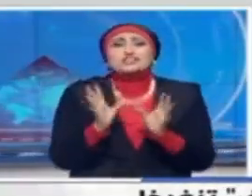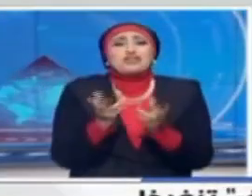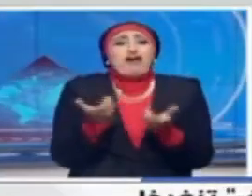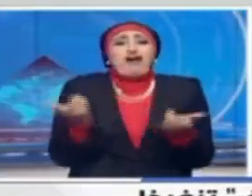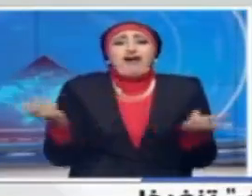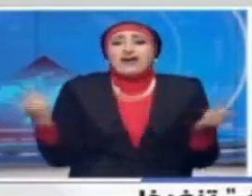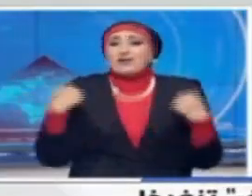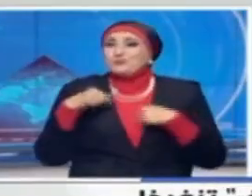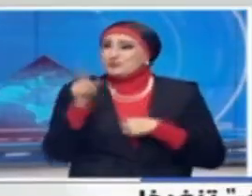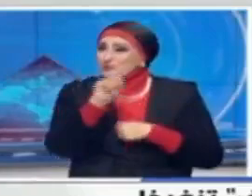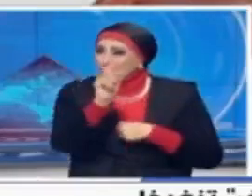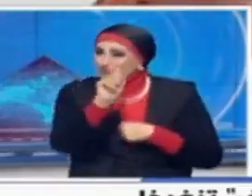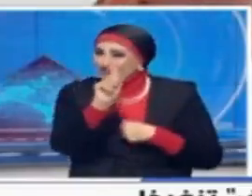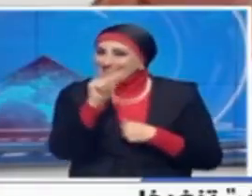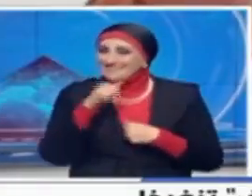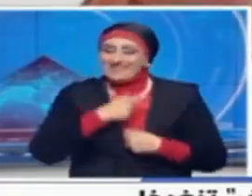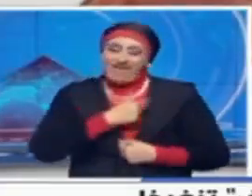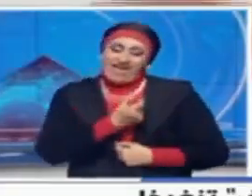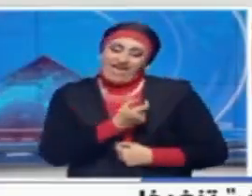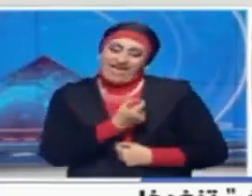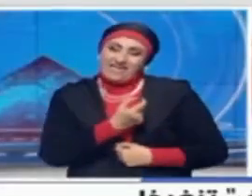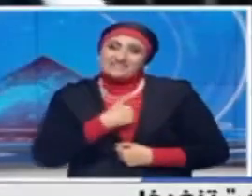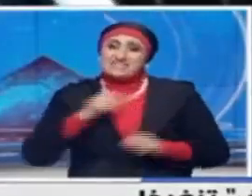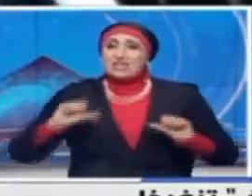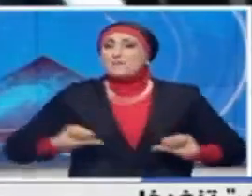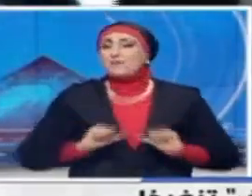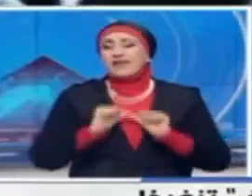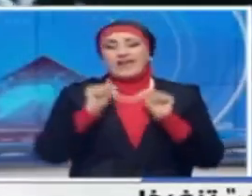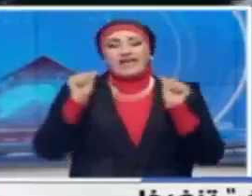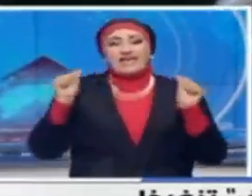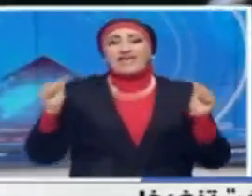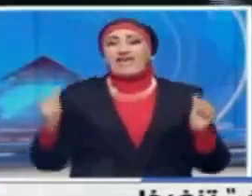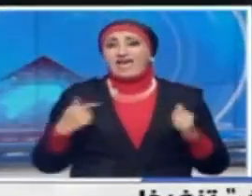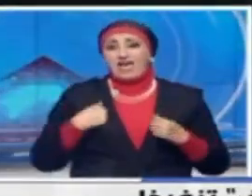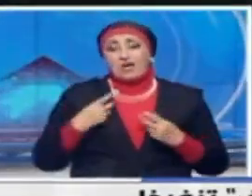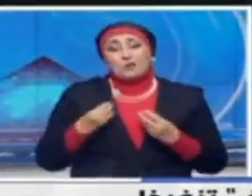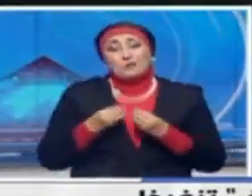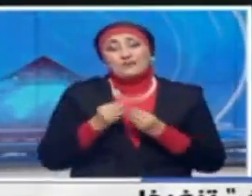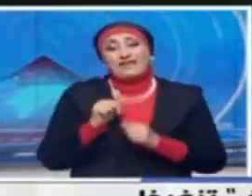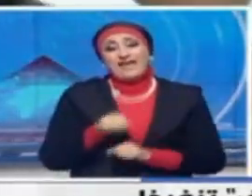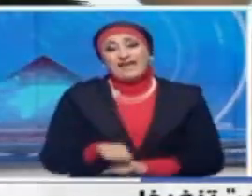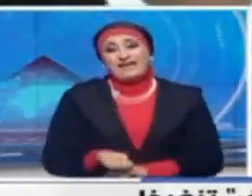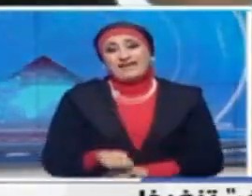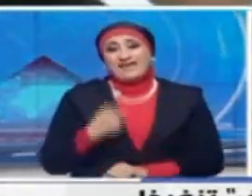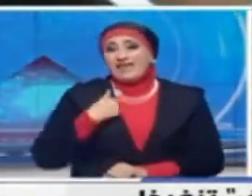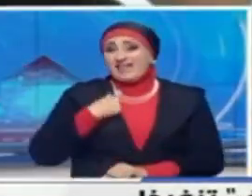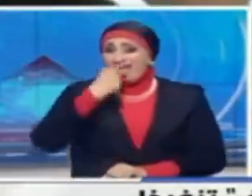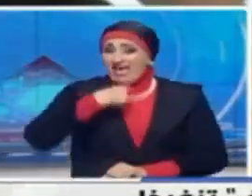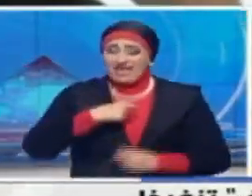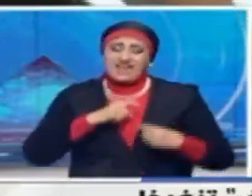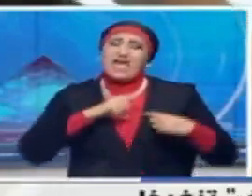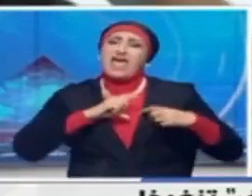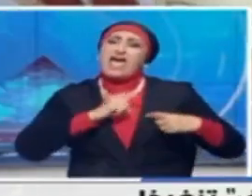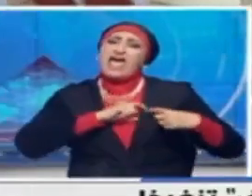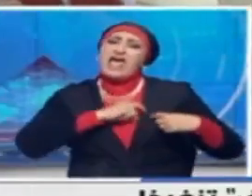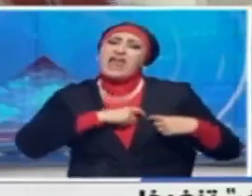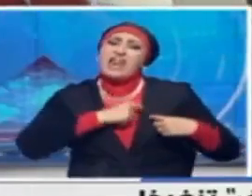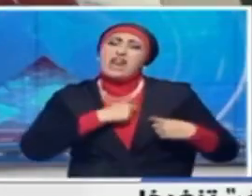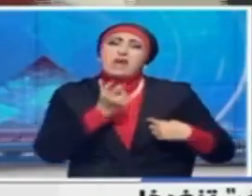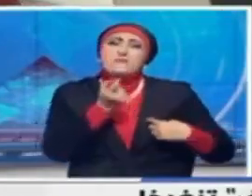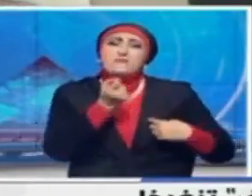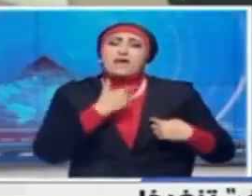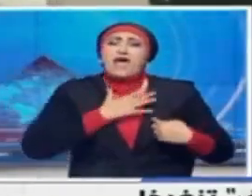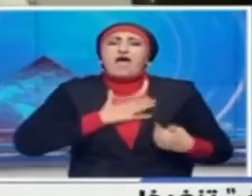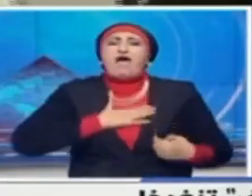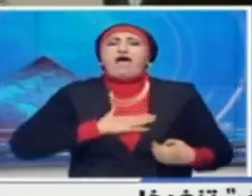وباختصار مش بس حاسس بالحياة فيها وبيها، ده أنا قلبي حاسس